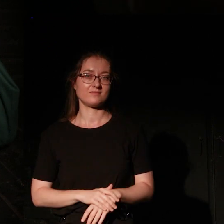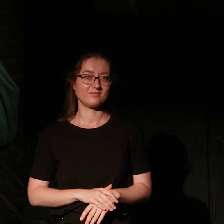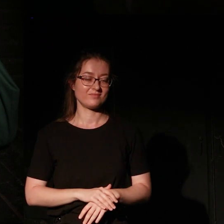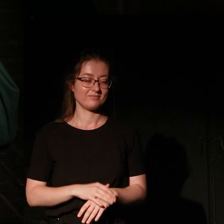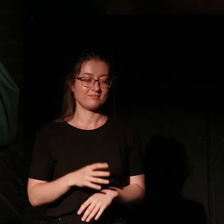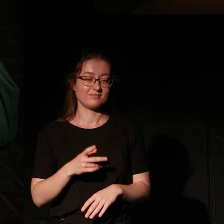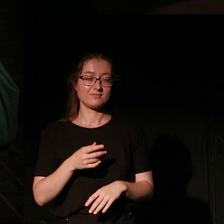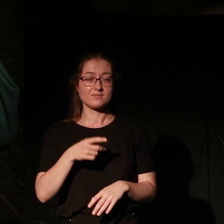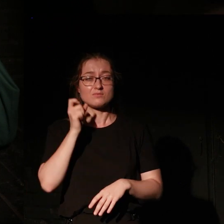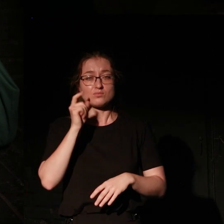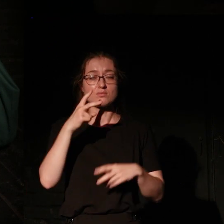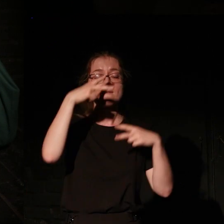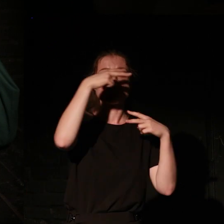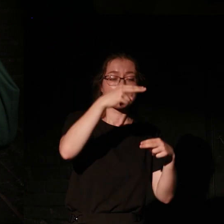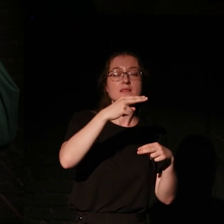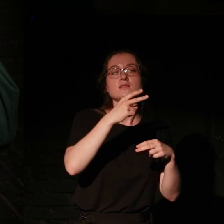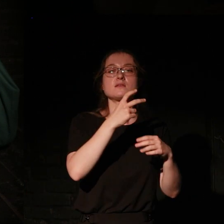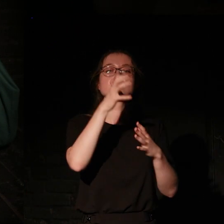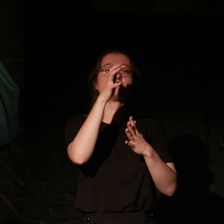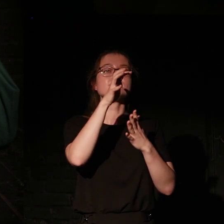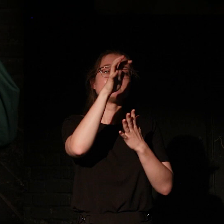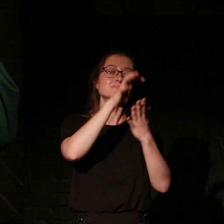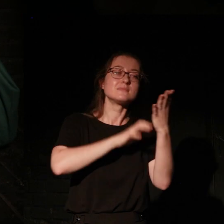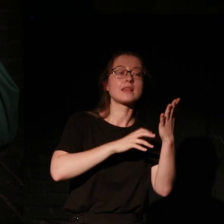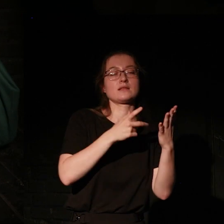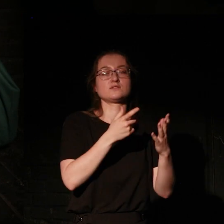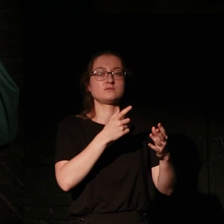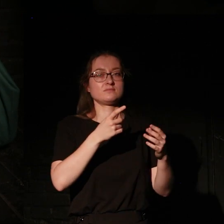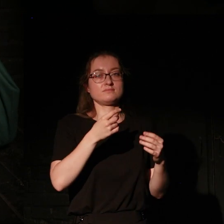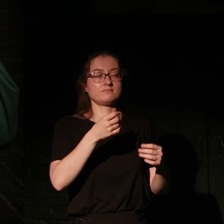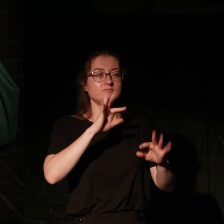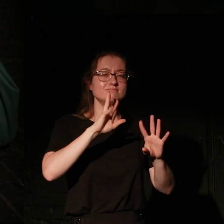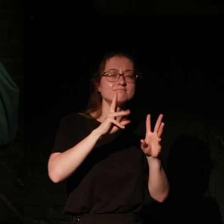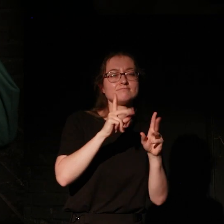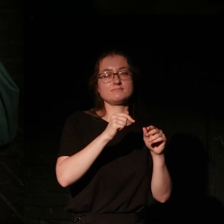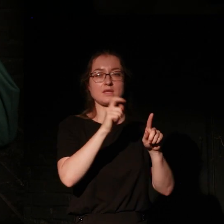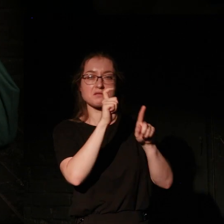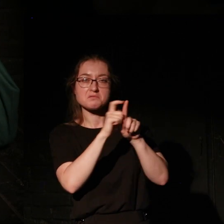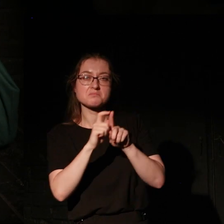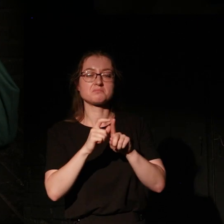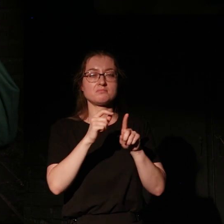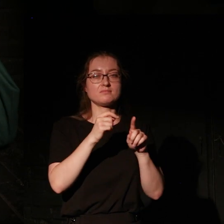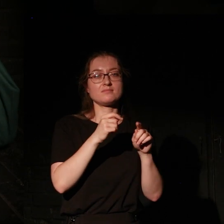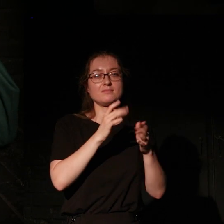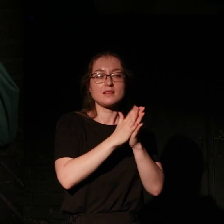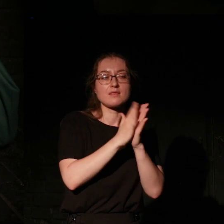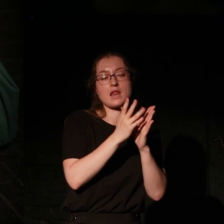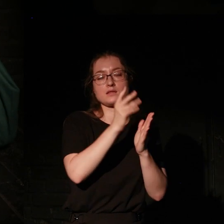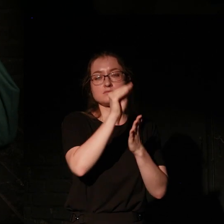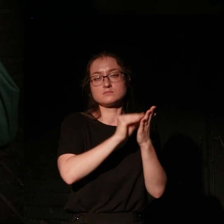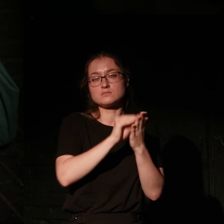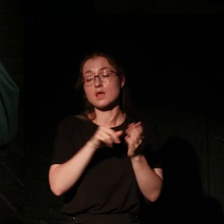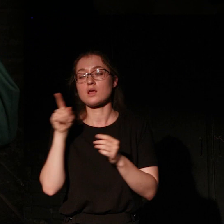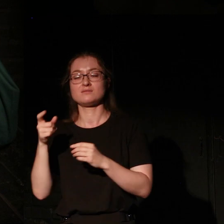względem literackim. Ale właśnie, każdy z tych autorów biblijnych działa